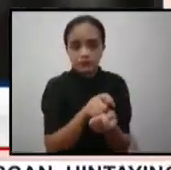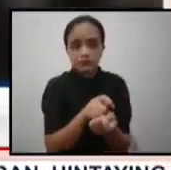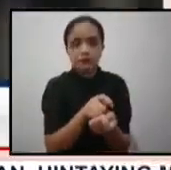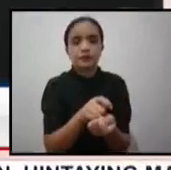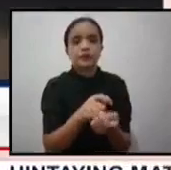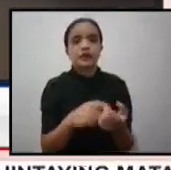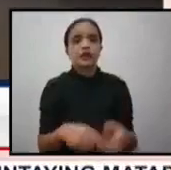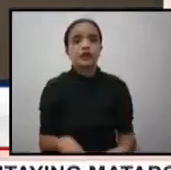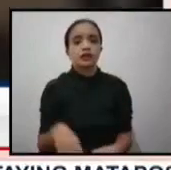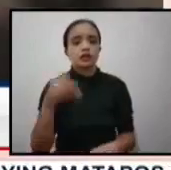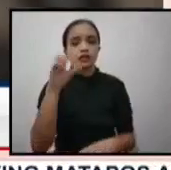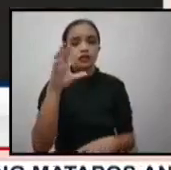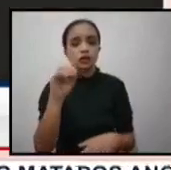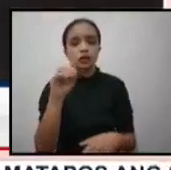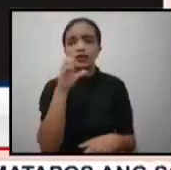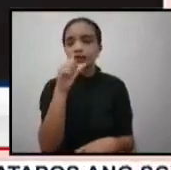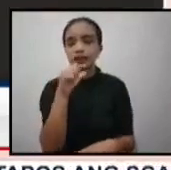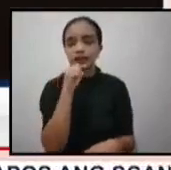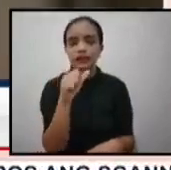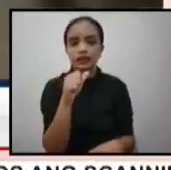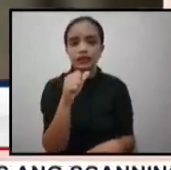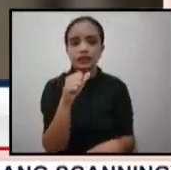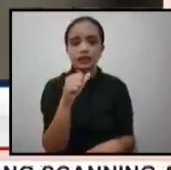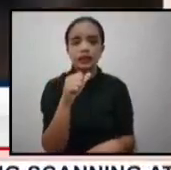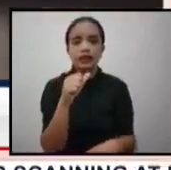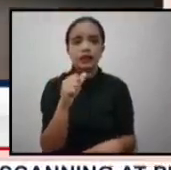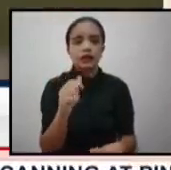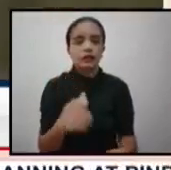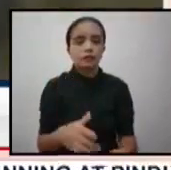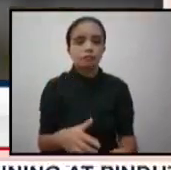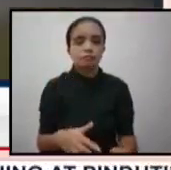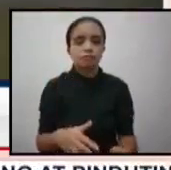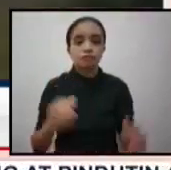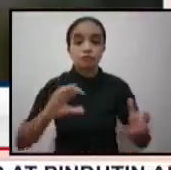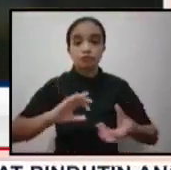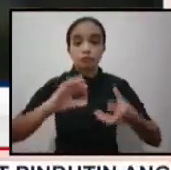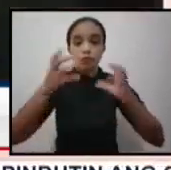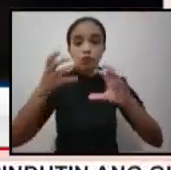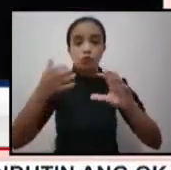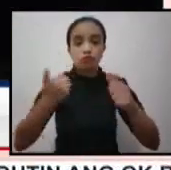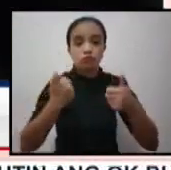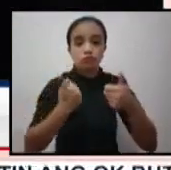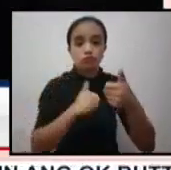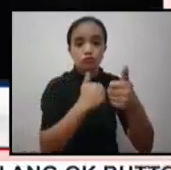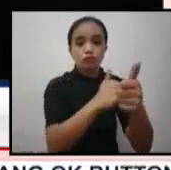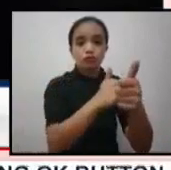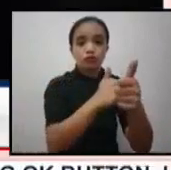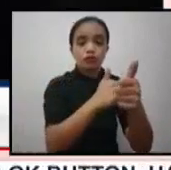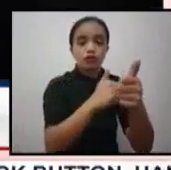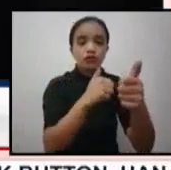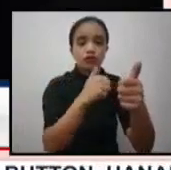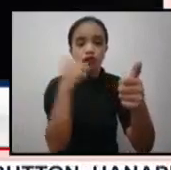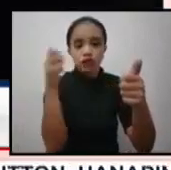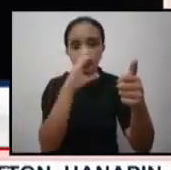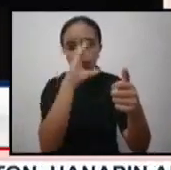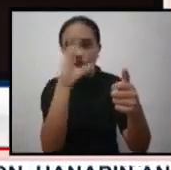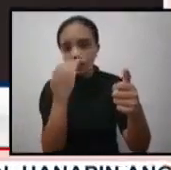to impede the ongoing hot pursuit operation against kay Pando. And